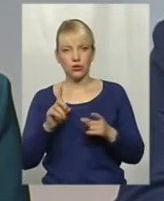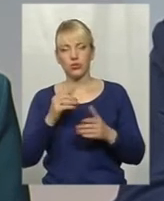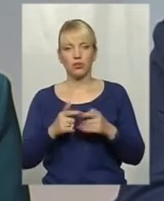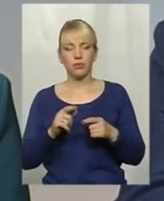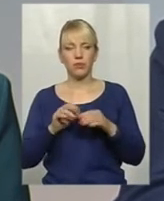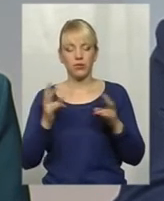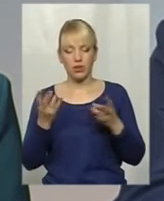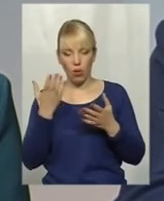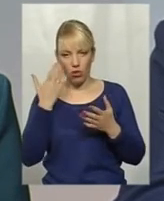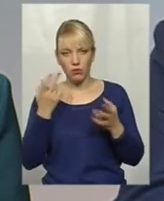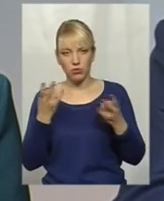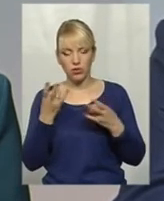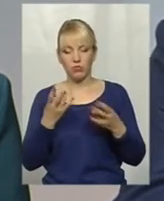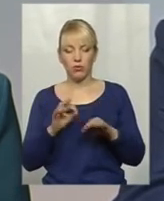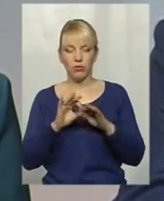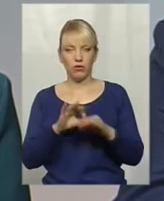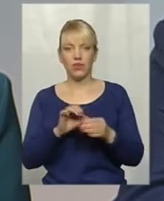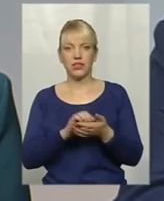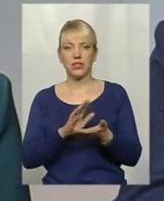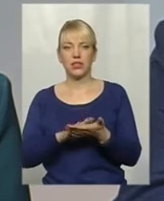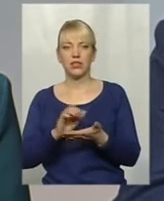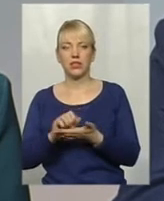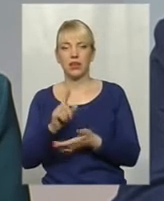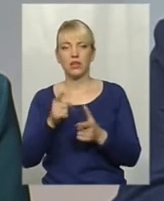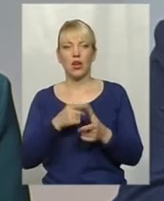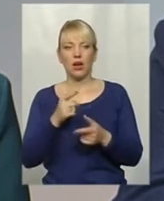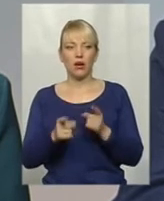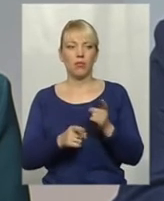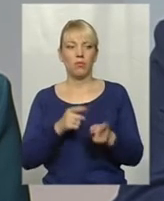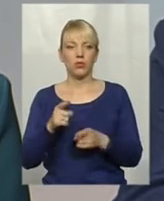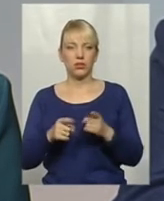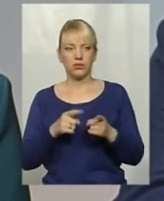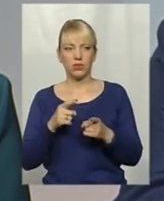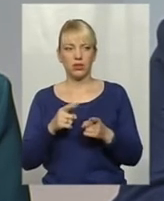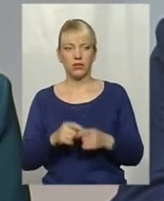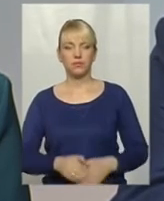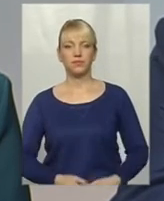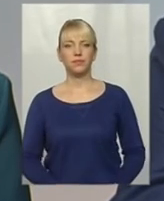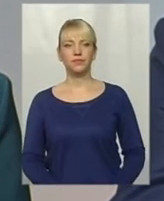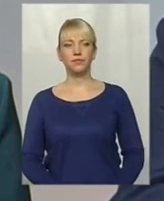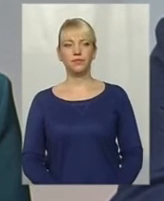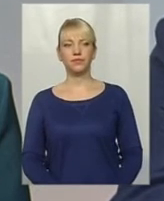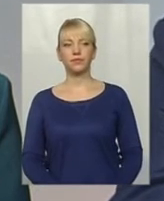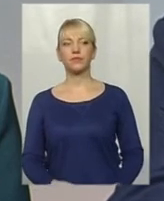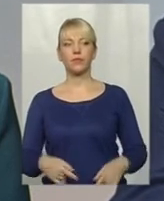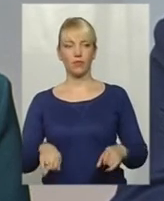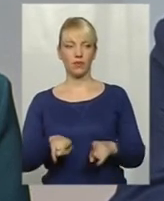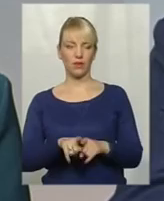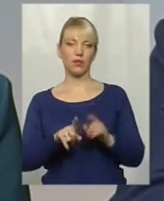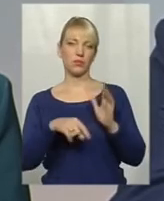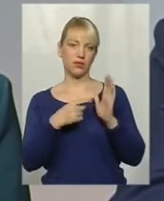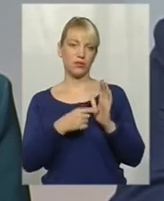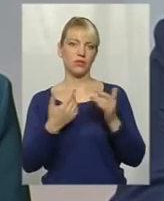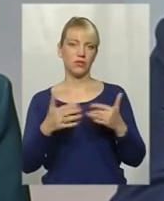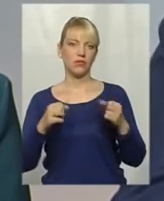провести реєстрацію або зміни до будь-яких документів щодо громадські ради чи політичної партії. Таким чином, це питання сьогодні дійсно